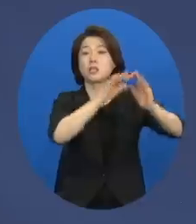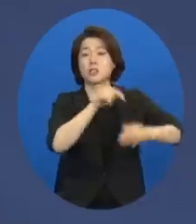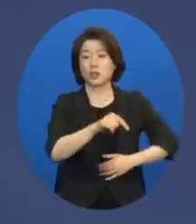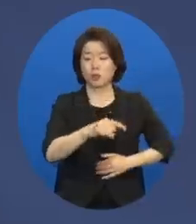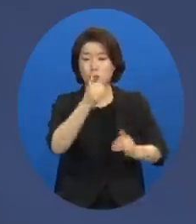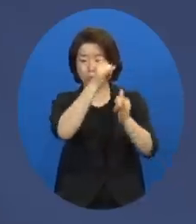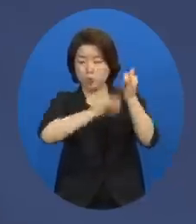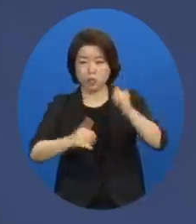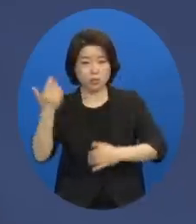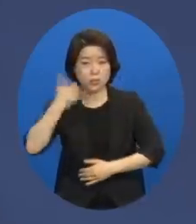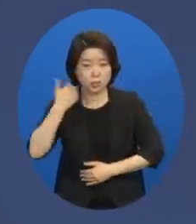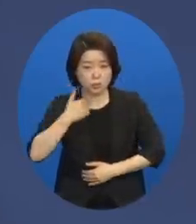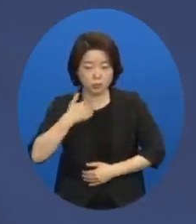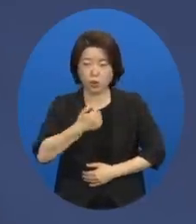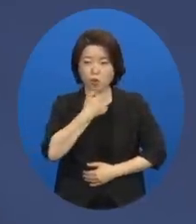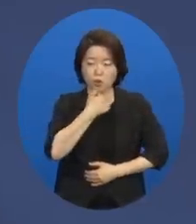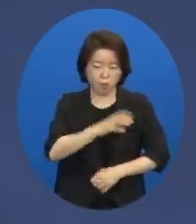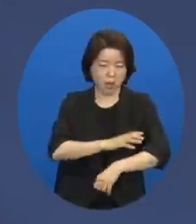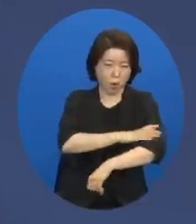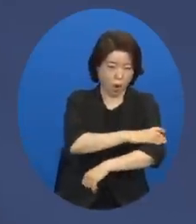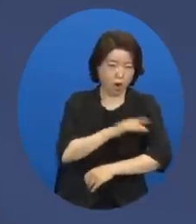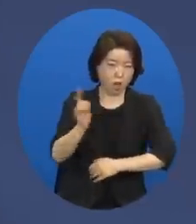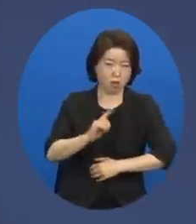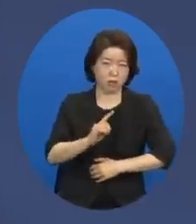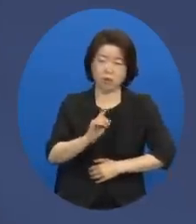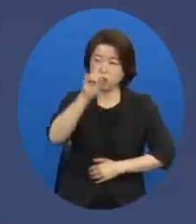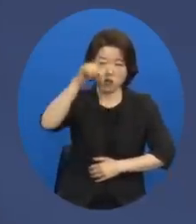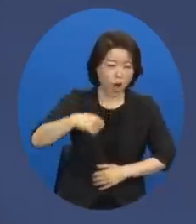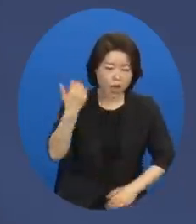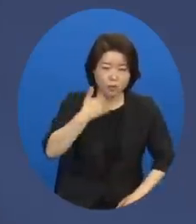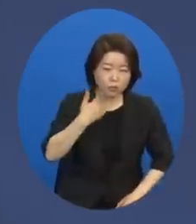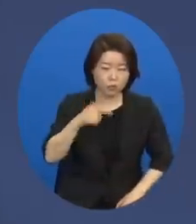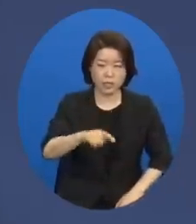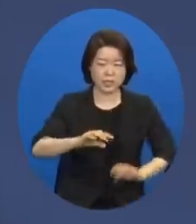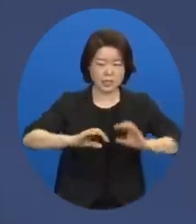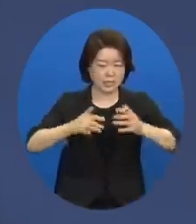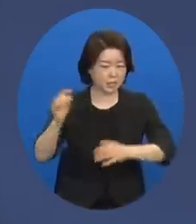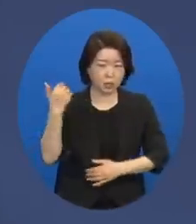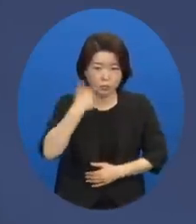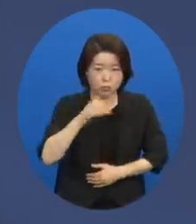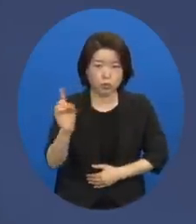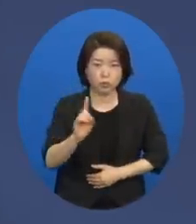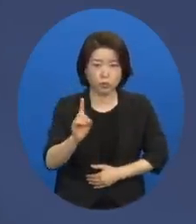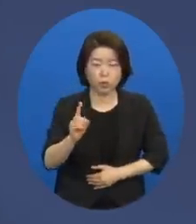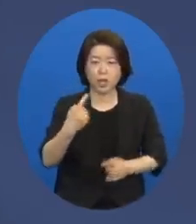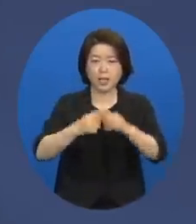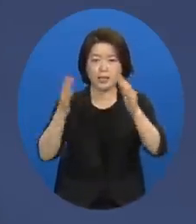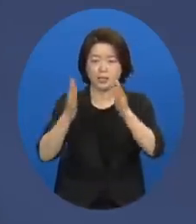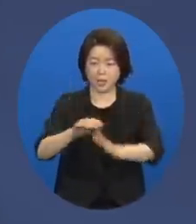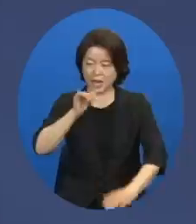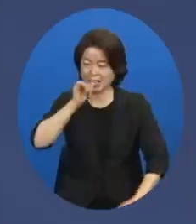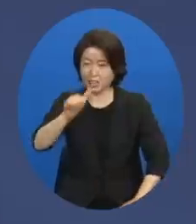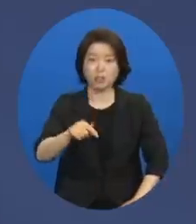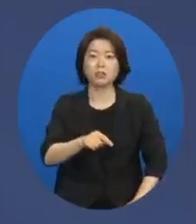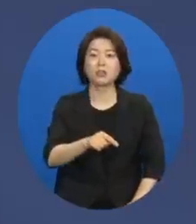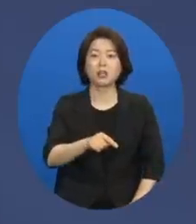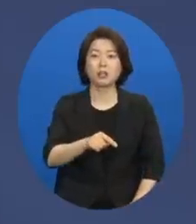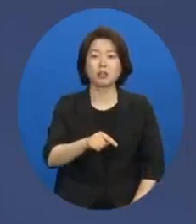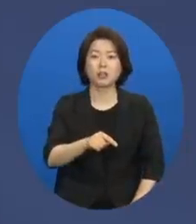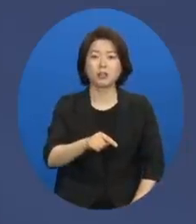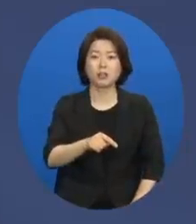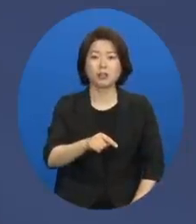역사에 누구도 로마의 권력도 천하의 어떤 이 세상의 그 무엇도 교회를 절대